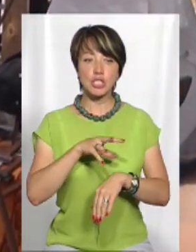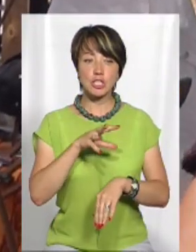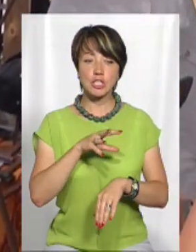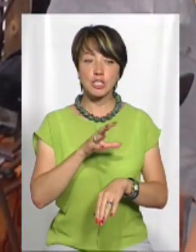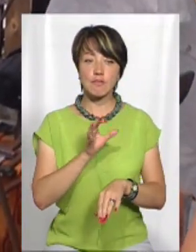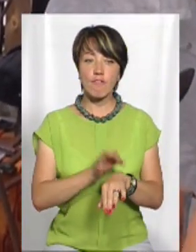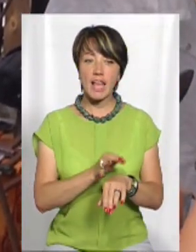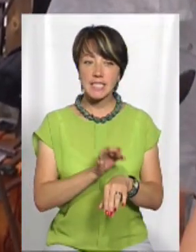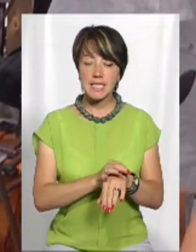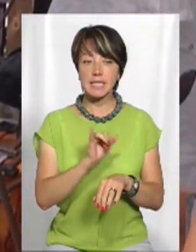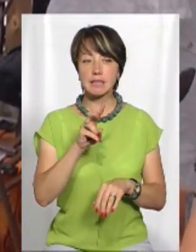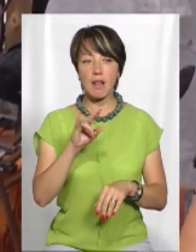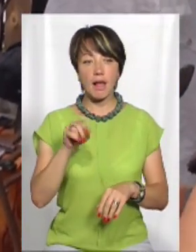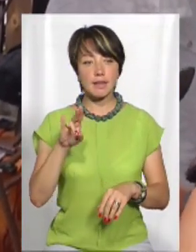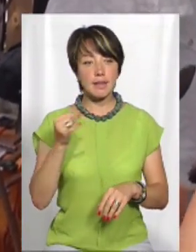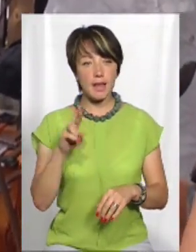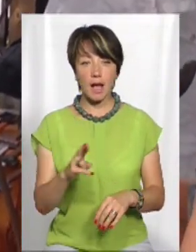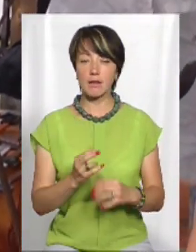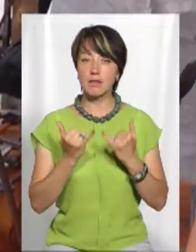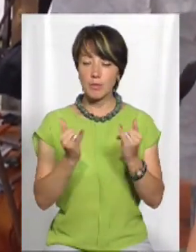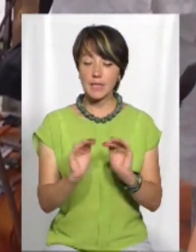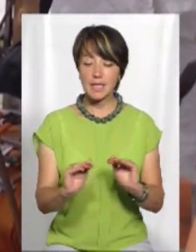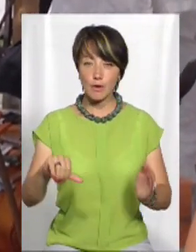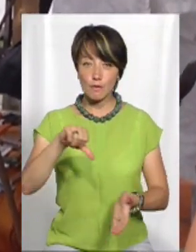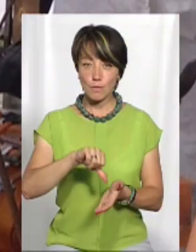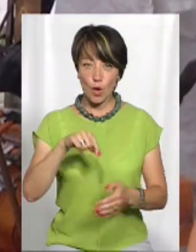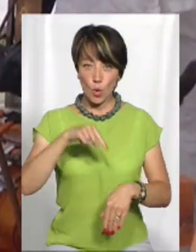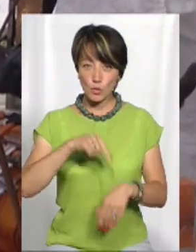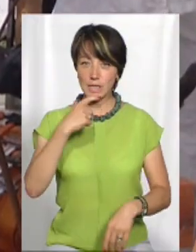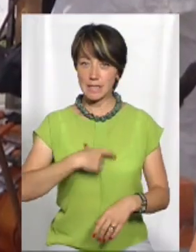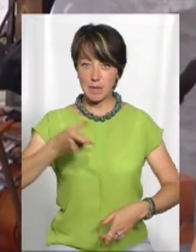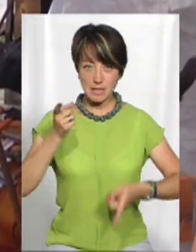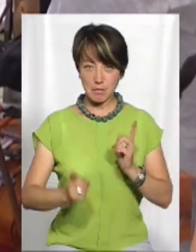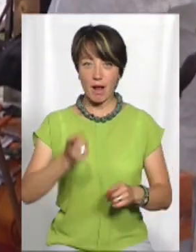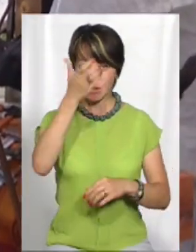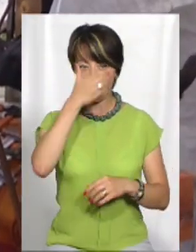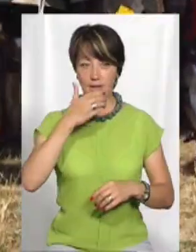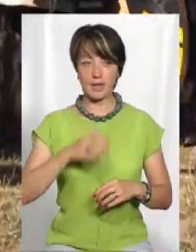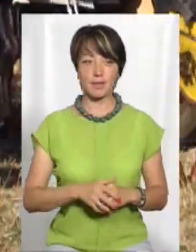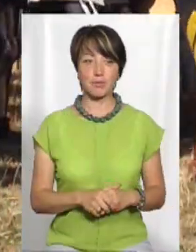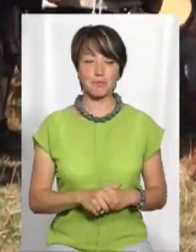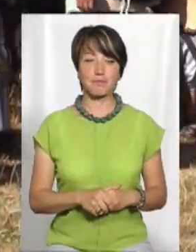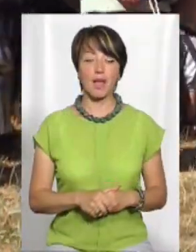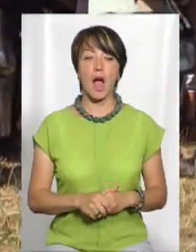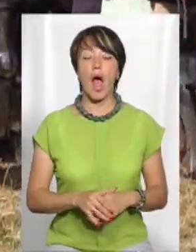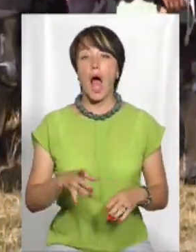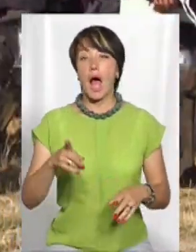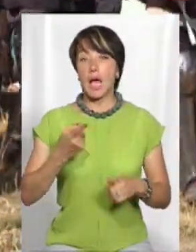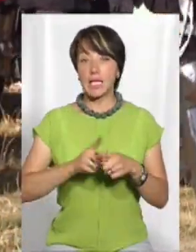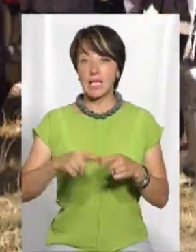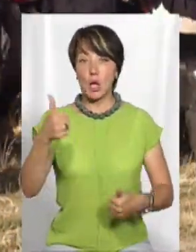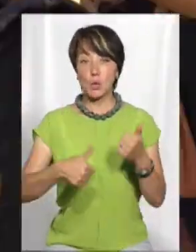Для дітей дає можливість кожному маленькому учаснику відчути себе справжнім вікінгом. На лицарський турнір